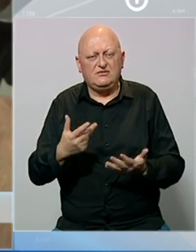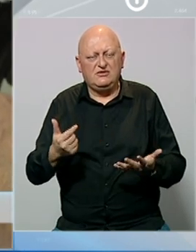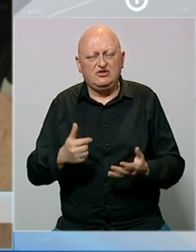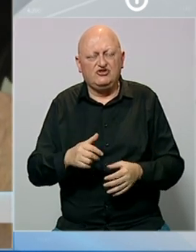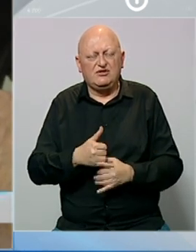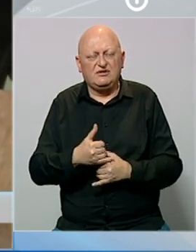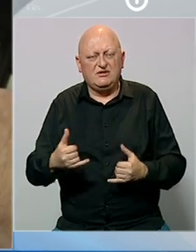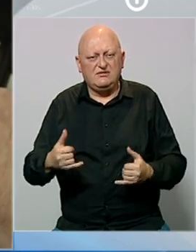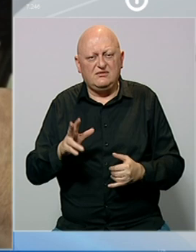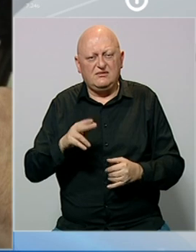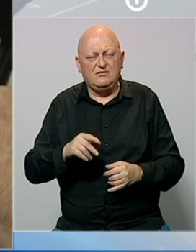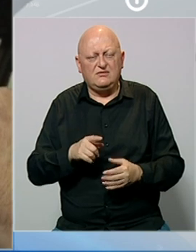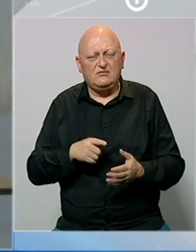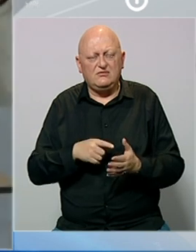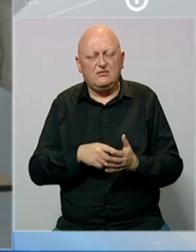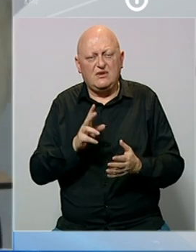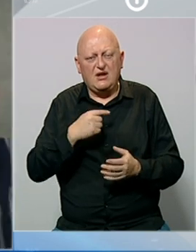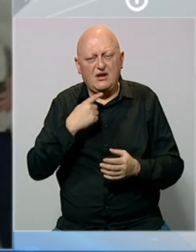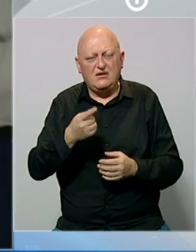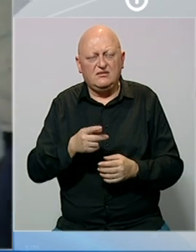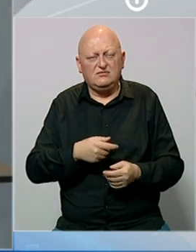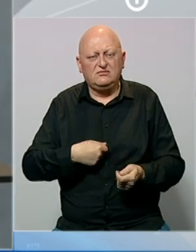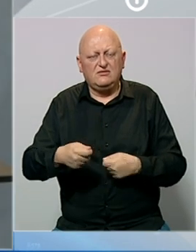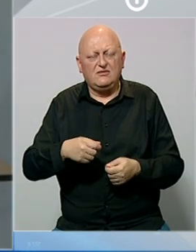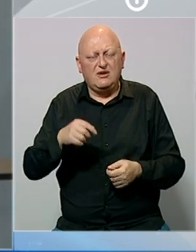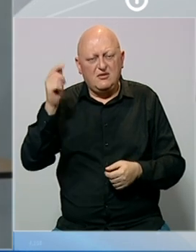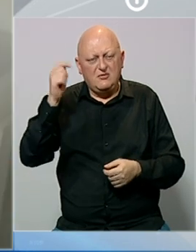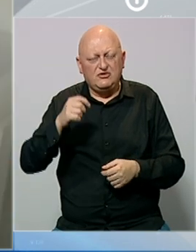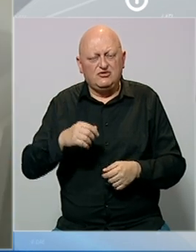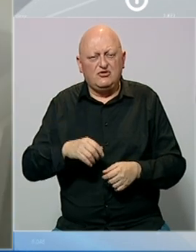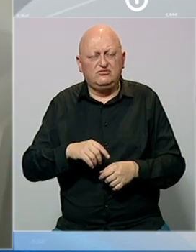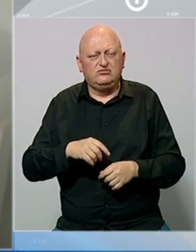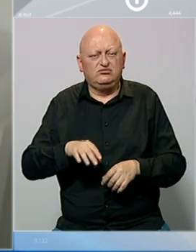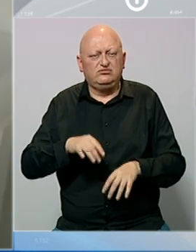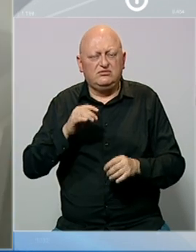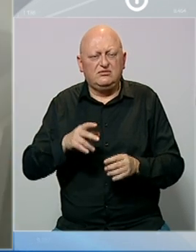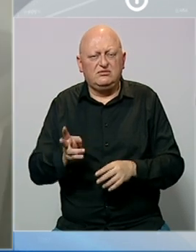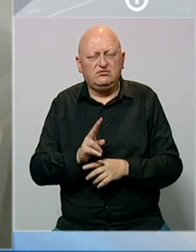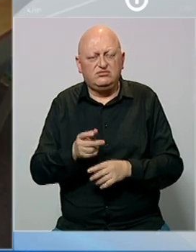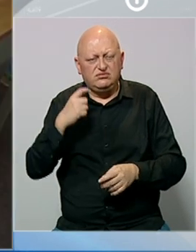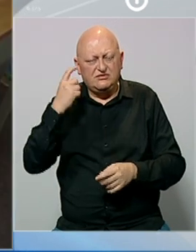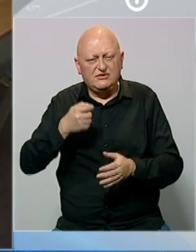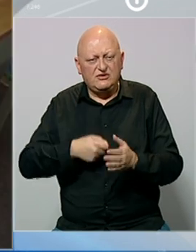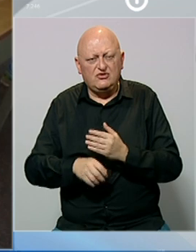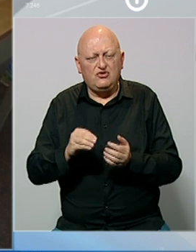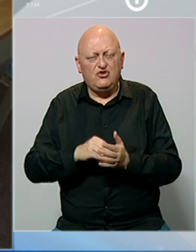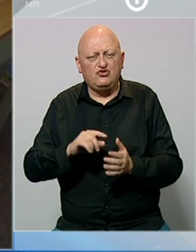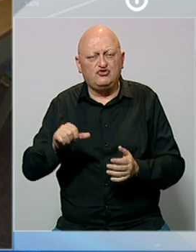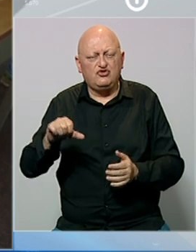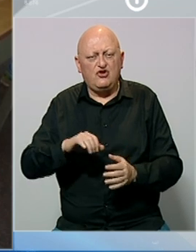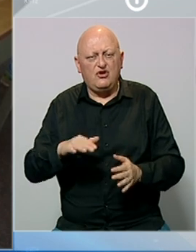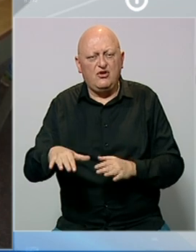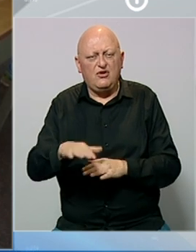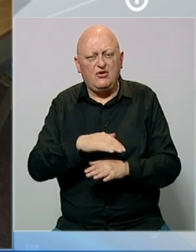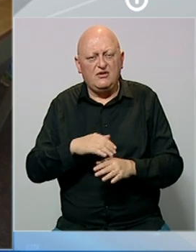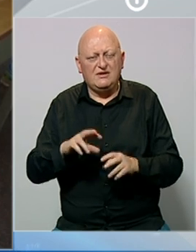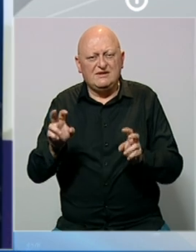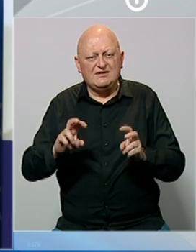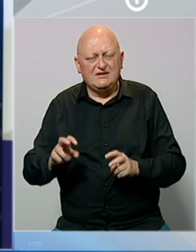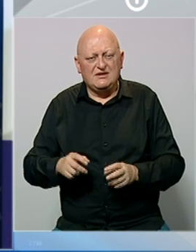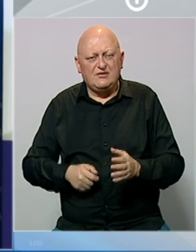gradova. Postoje naznake, kako su rekli, da je trgovina biračkim odborima iz oblika stranačke korupcije prešla u još gori oblik sistemske